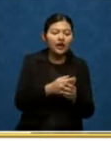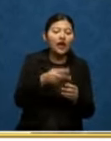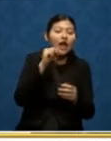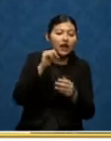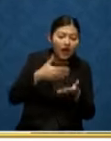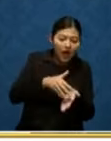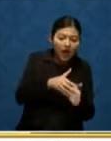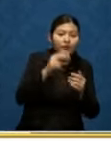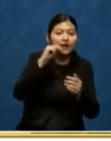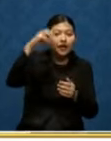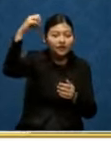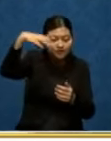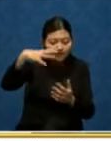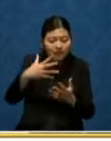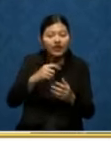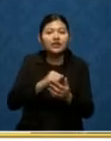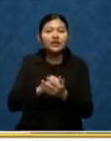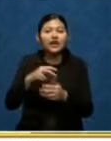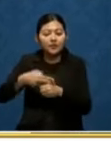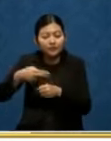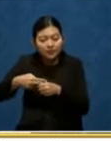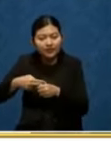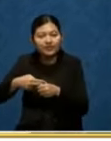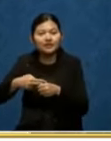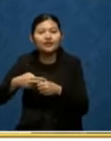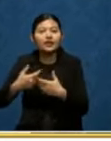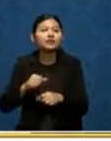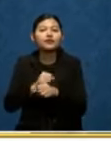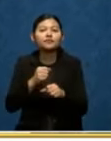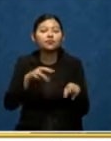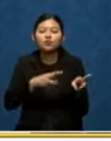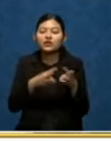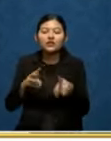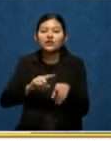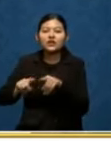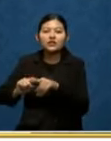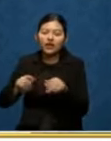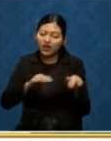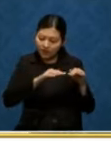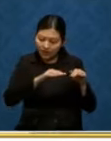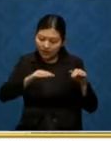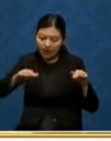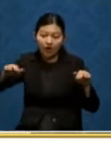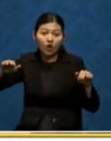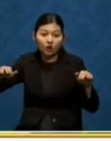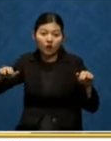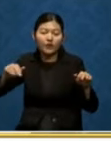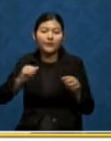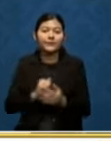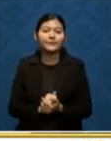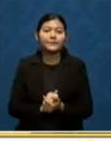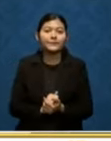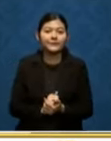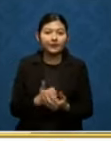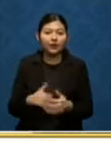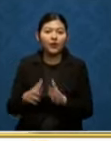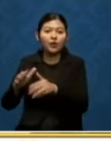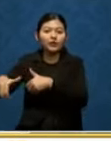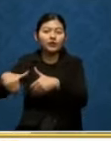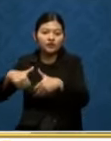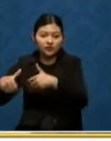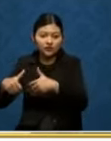ครับค่าไฟนะครับค่าน้ำมันนะครับทำอย่างไรก็แล้วแต่ให้เสมอภาคโดยการที่จะนำพาพี่น้อง